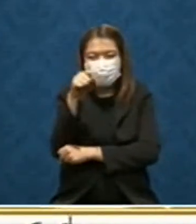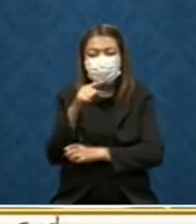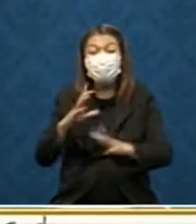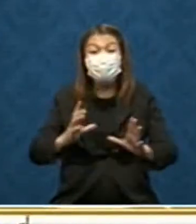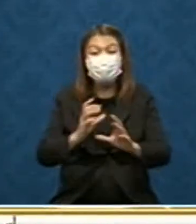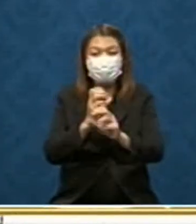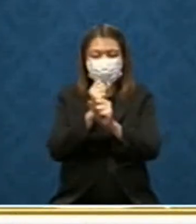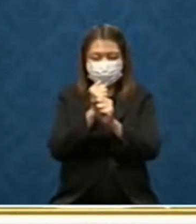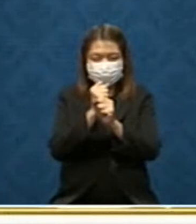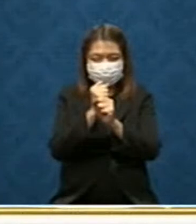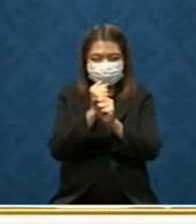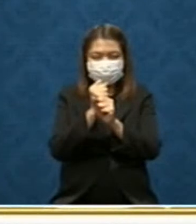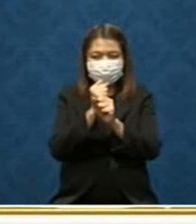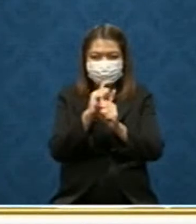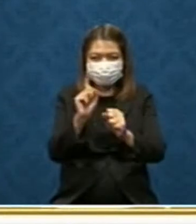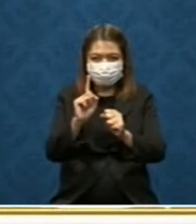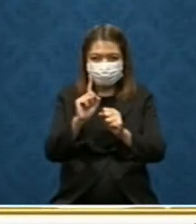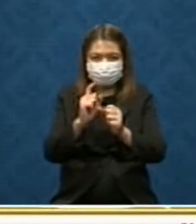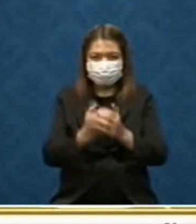เยASH